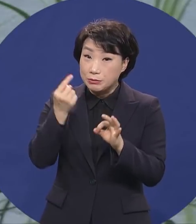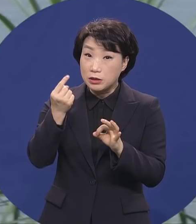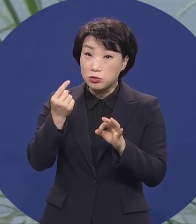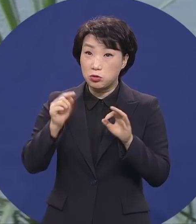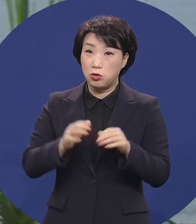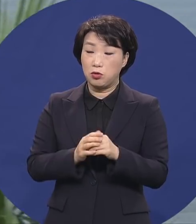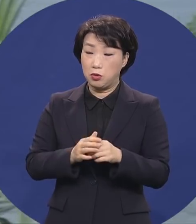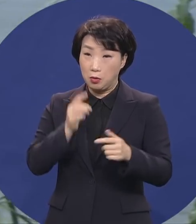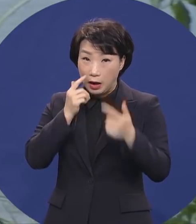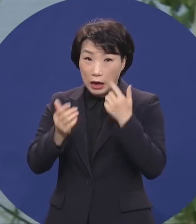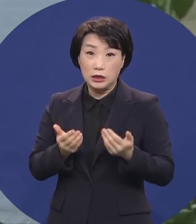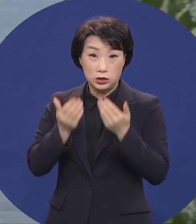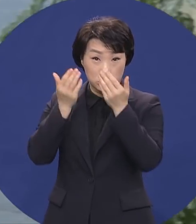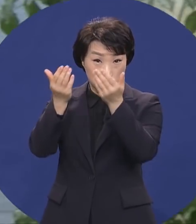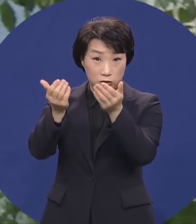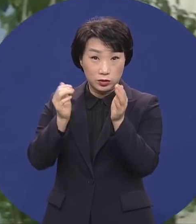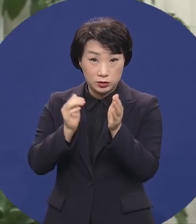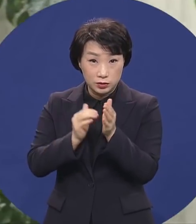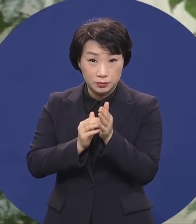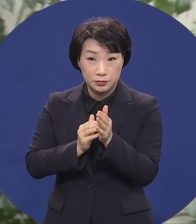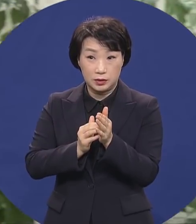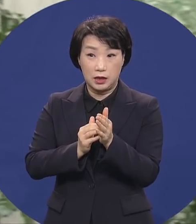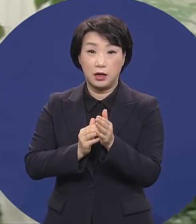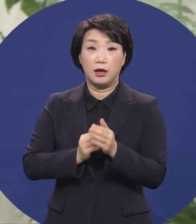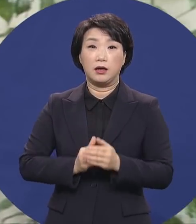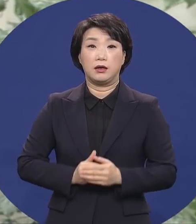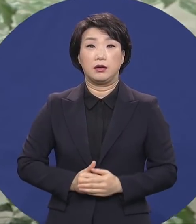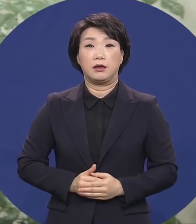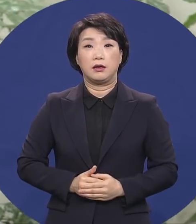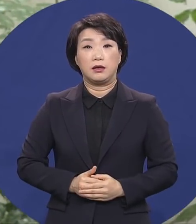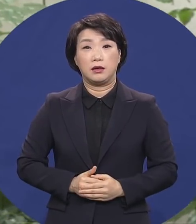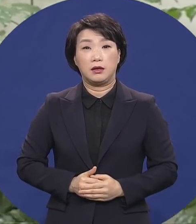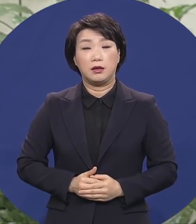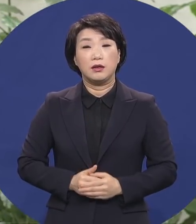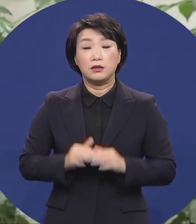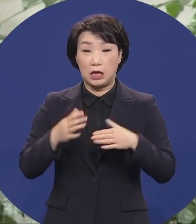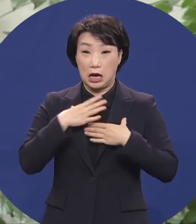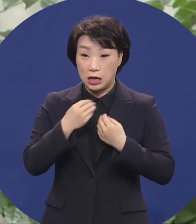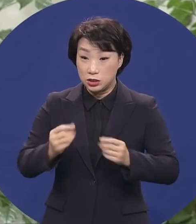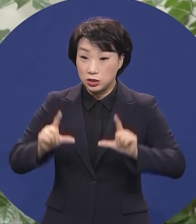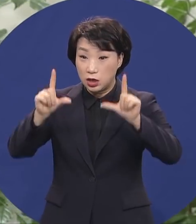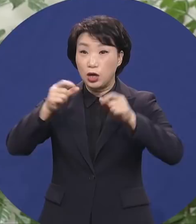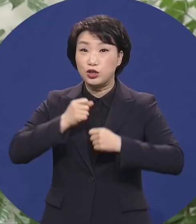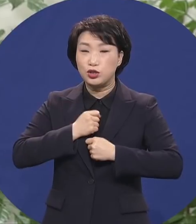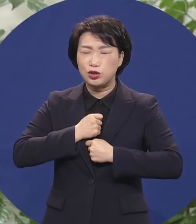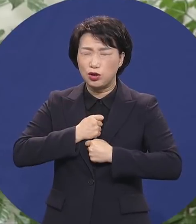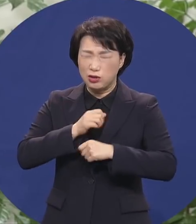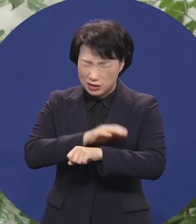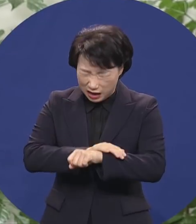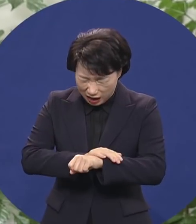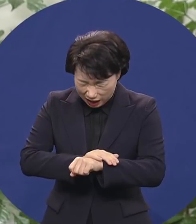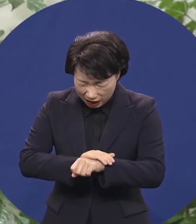1조도 정확하게 드렸습니다. 안식일도 잘